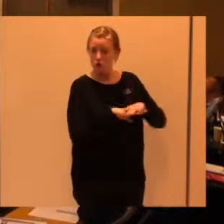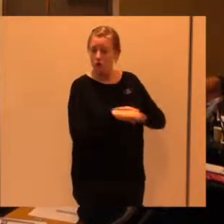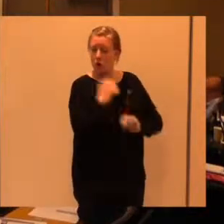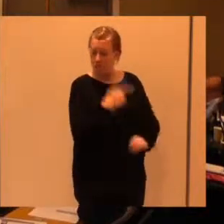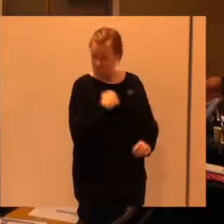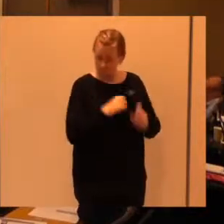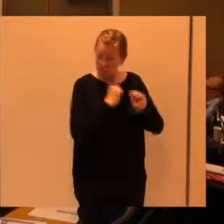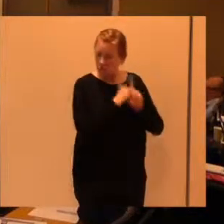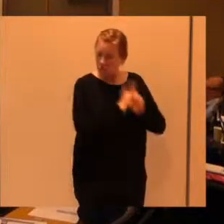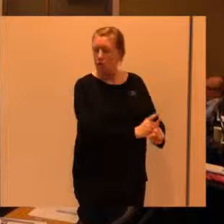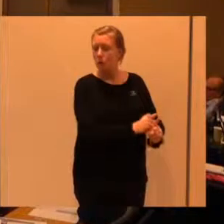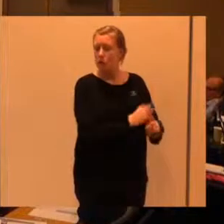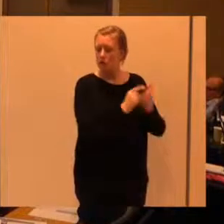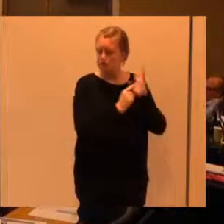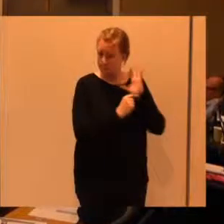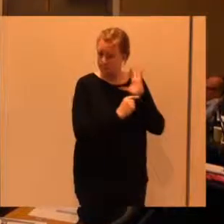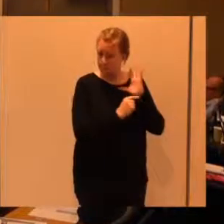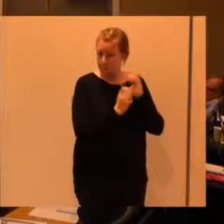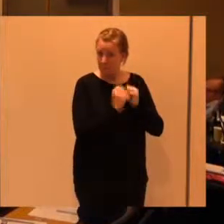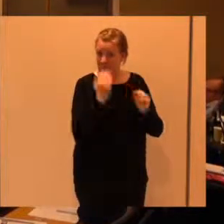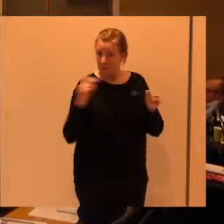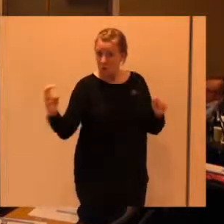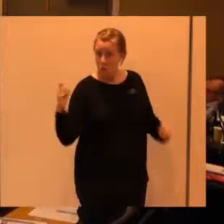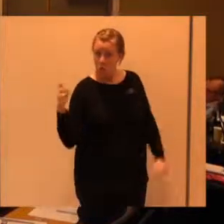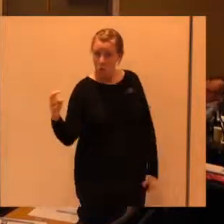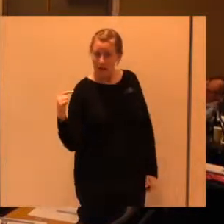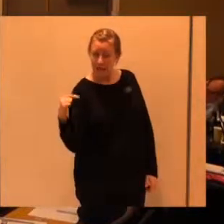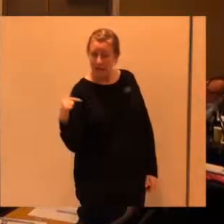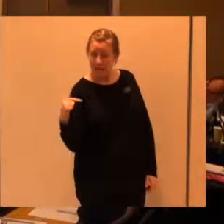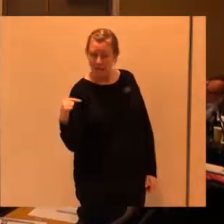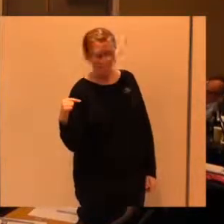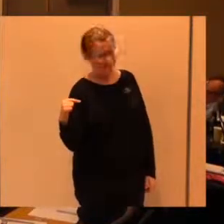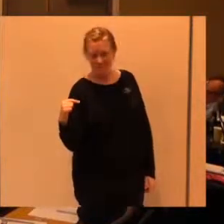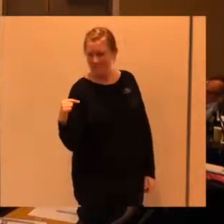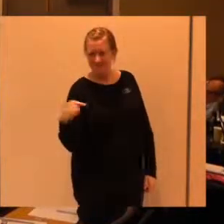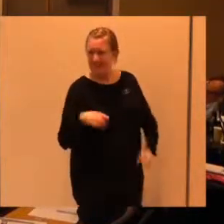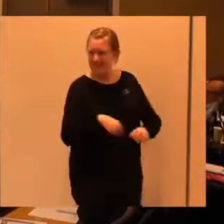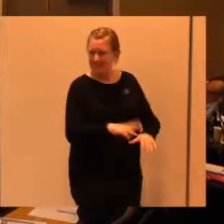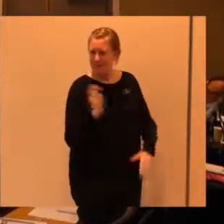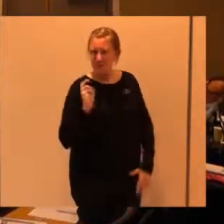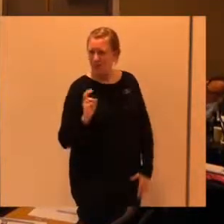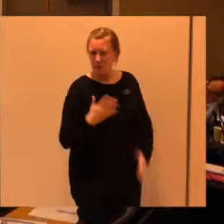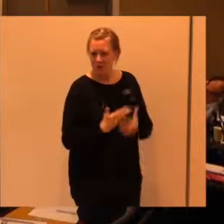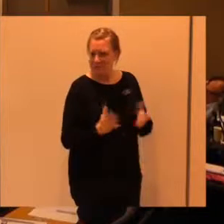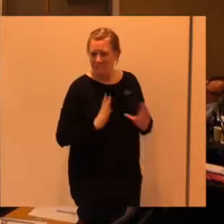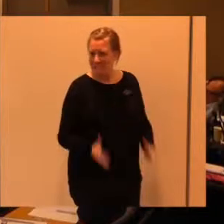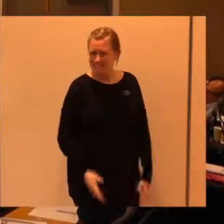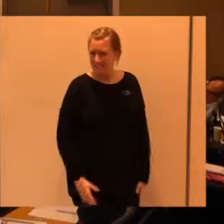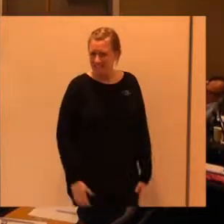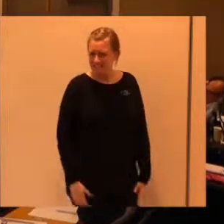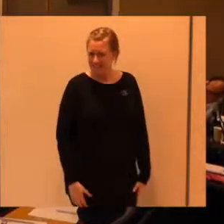följa. Det brukar stå. Men det är ju ingen som kontrollerar det när man får leveransen. Och det händer ingenting om jag levererar